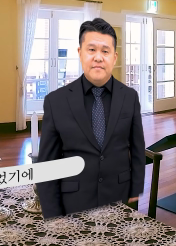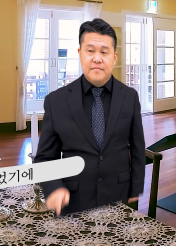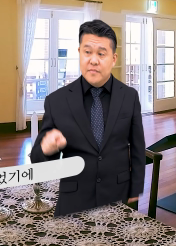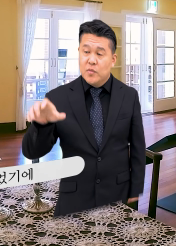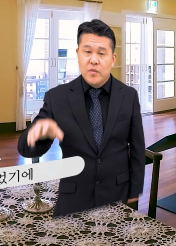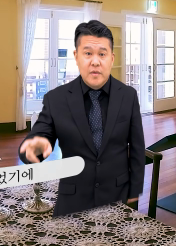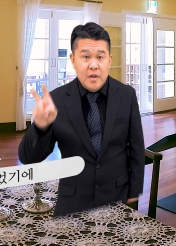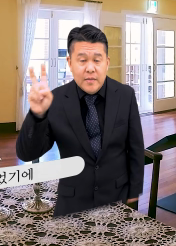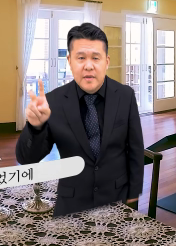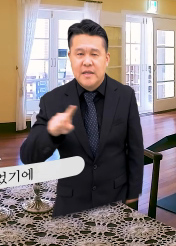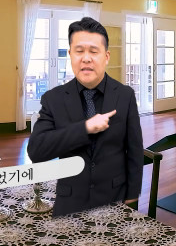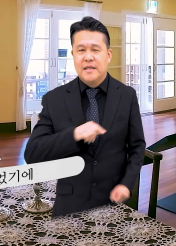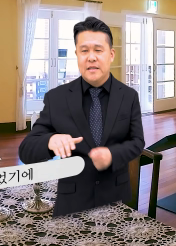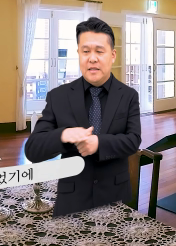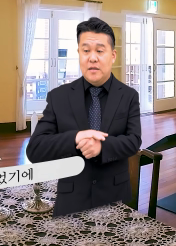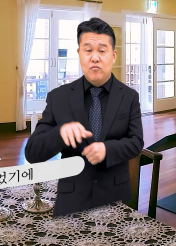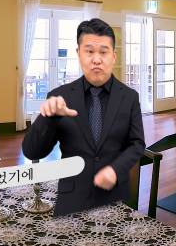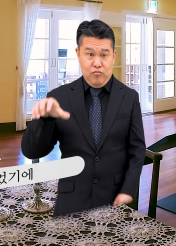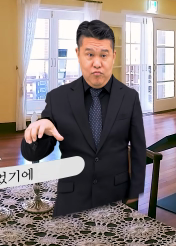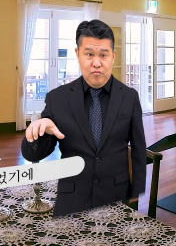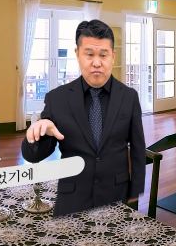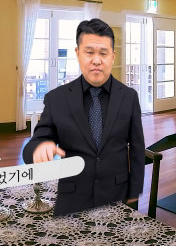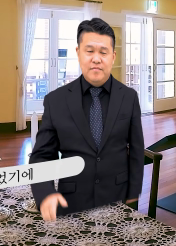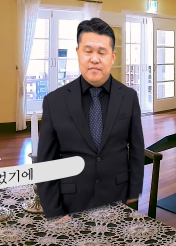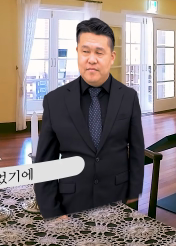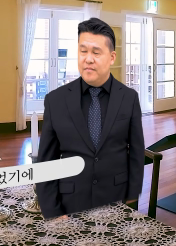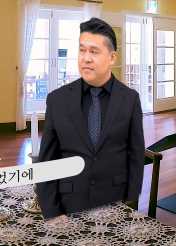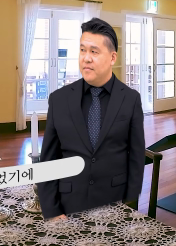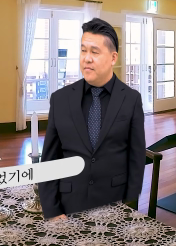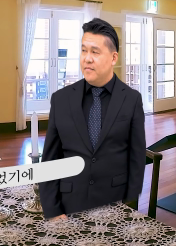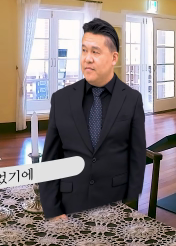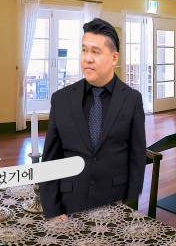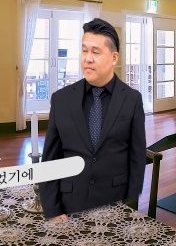그건 어쩌면 가장 애정하는 곳이었기에.